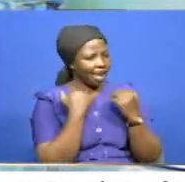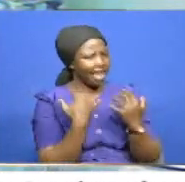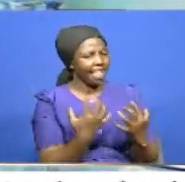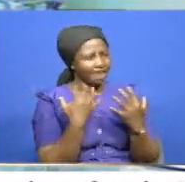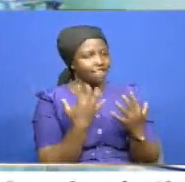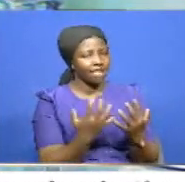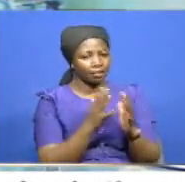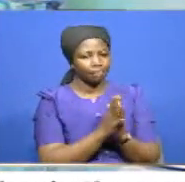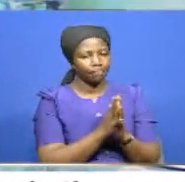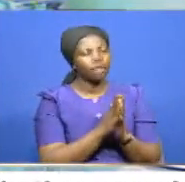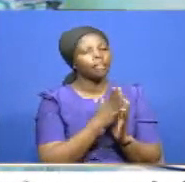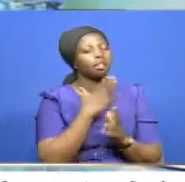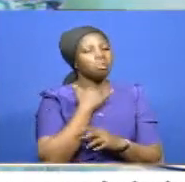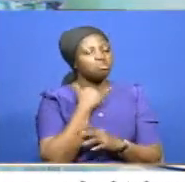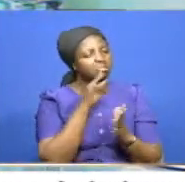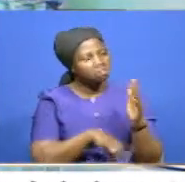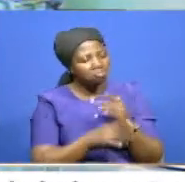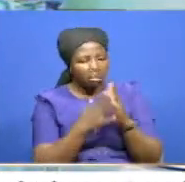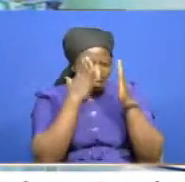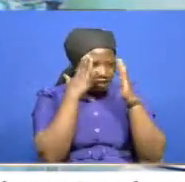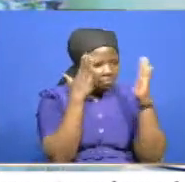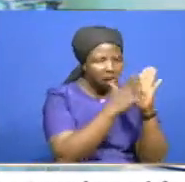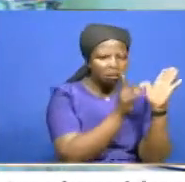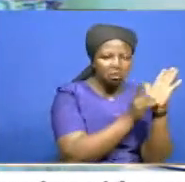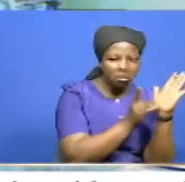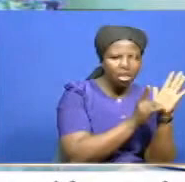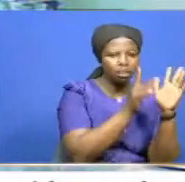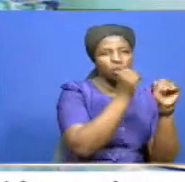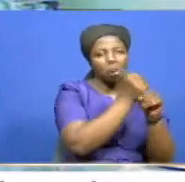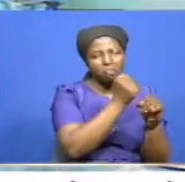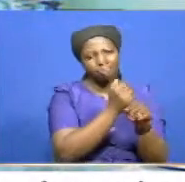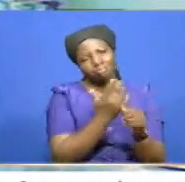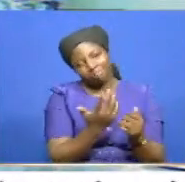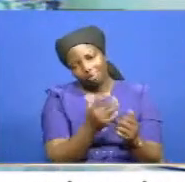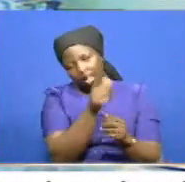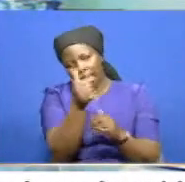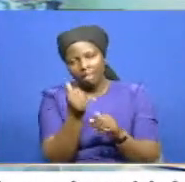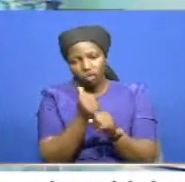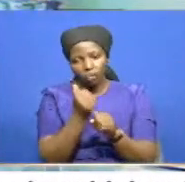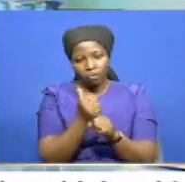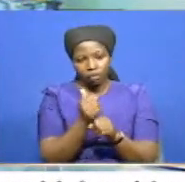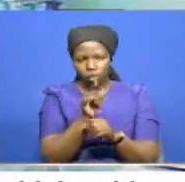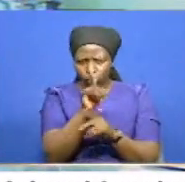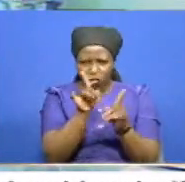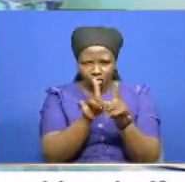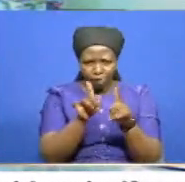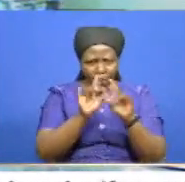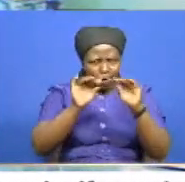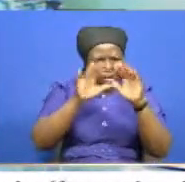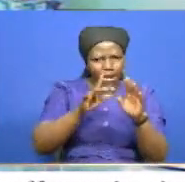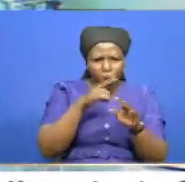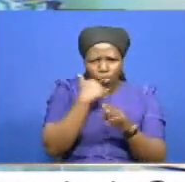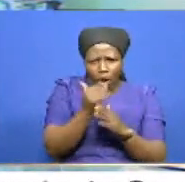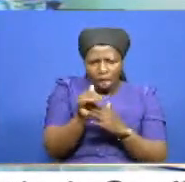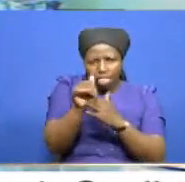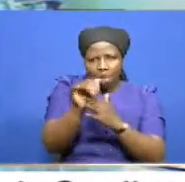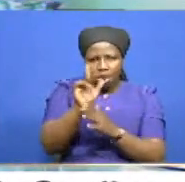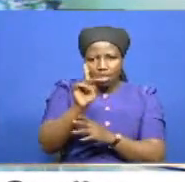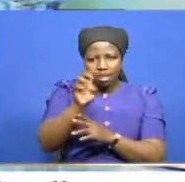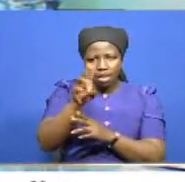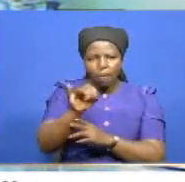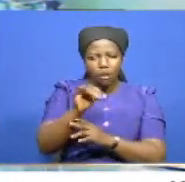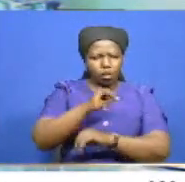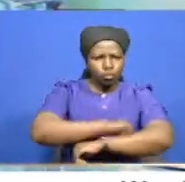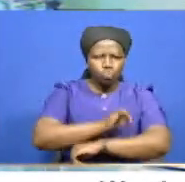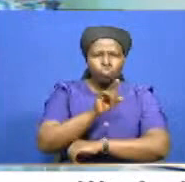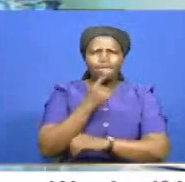kwamba labda tafute kazi za udaktari na nini. Nyinyi kama walimu ama ambao ndio utawala wa chuo cha Kewi, mnawaambiaje